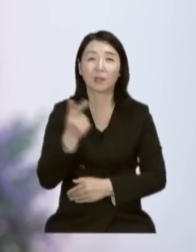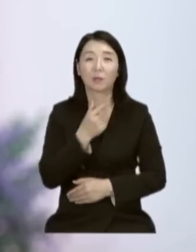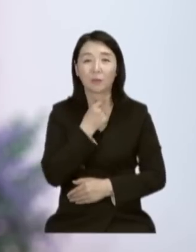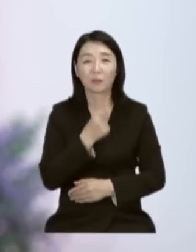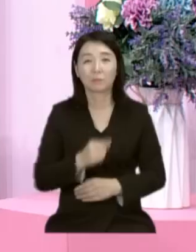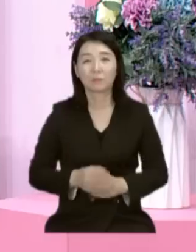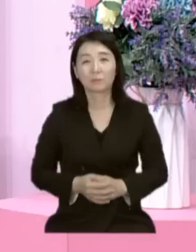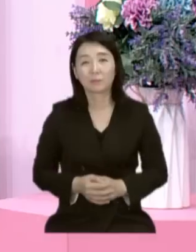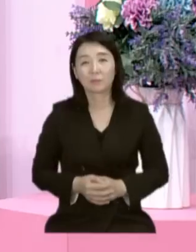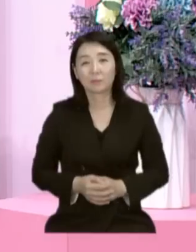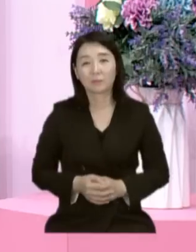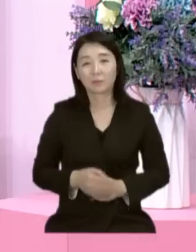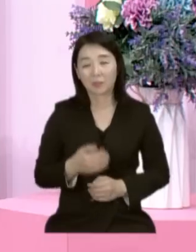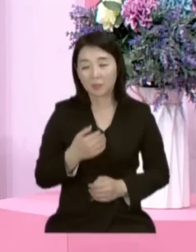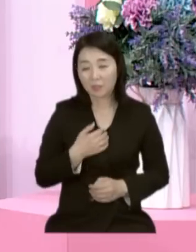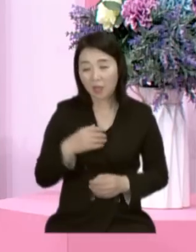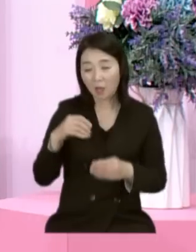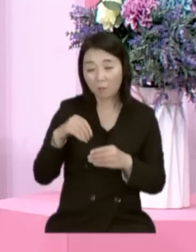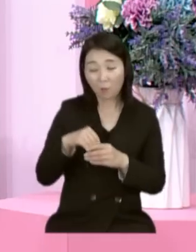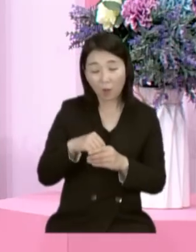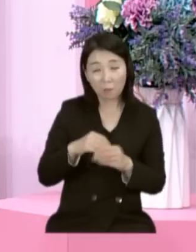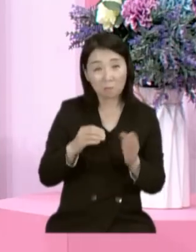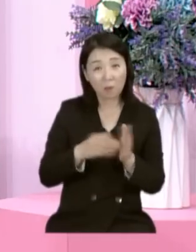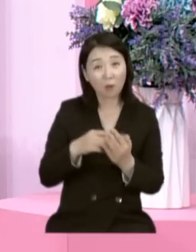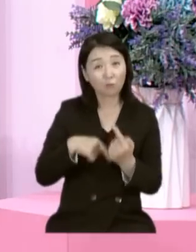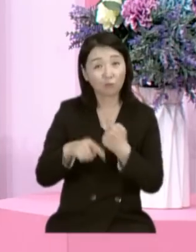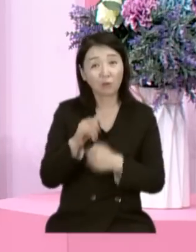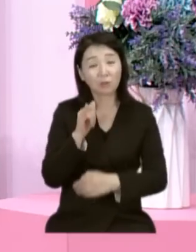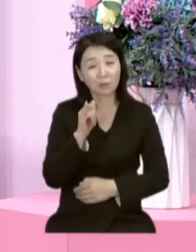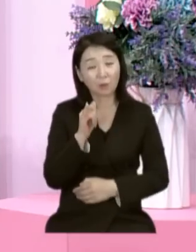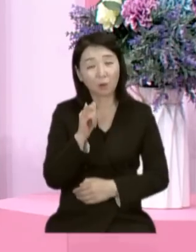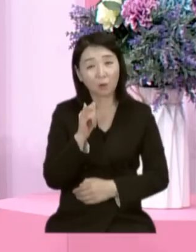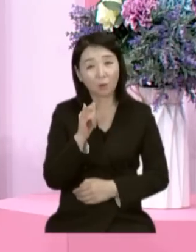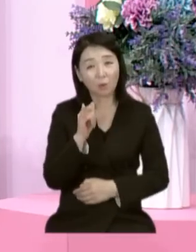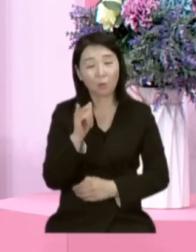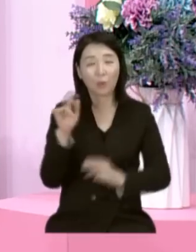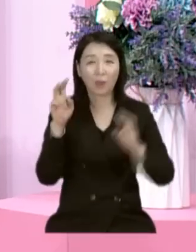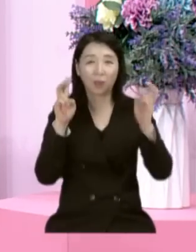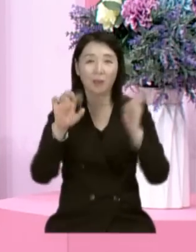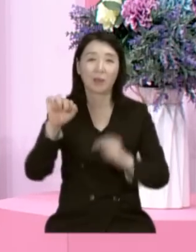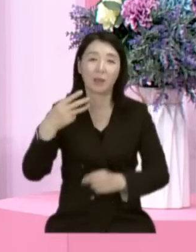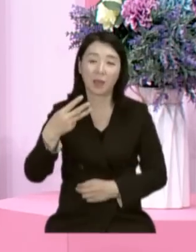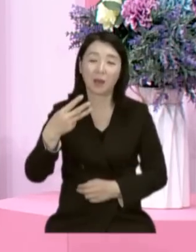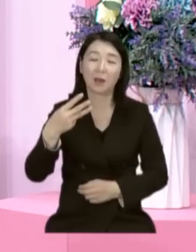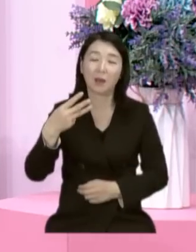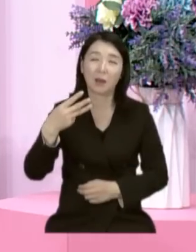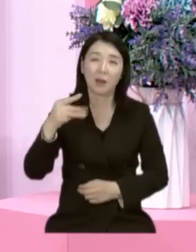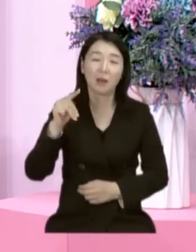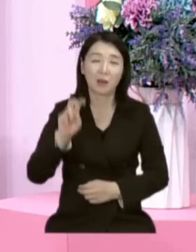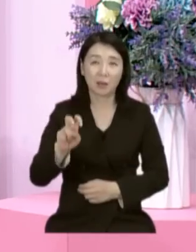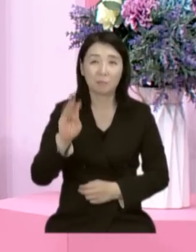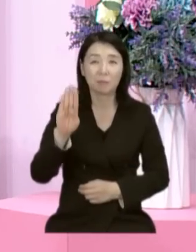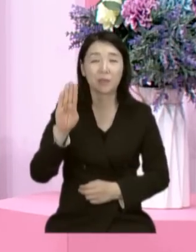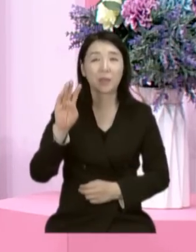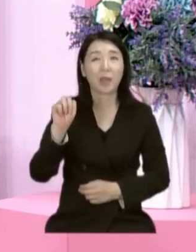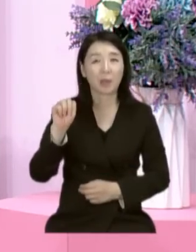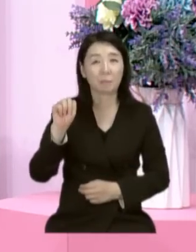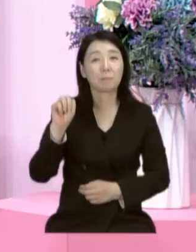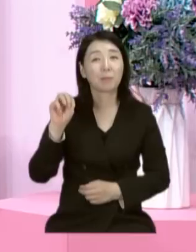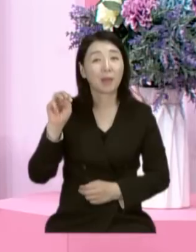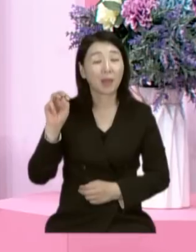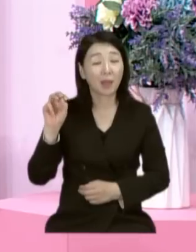좋겠고요. 또 제가 속해 또 운영하고 있는 주식회사 엘림BMS가 정말로